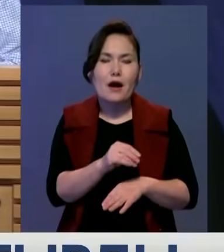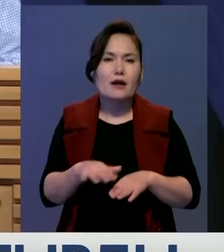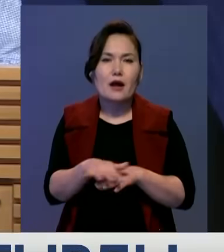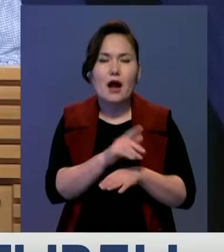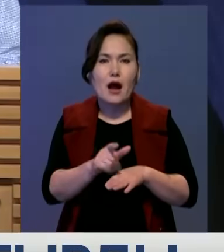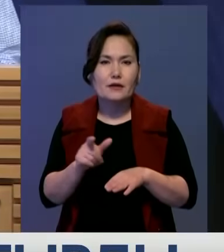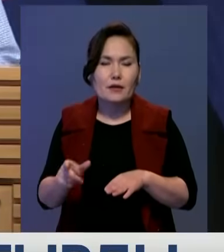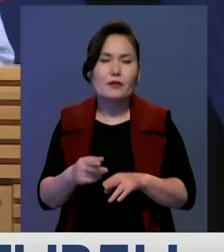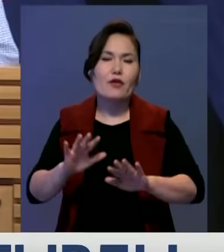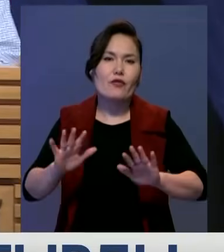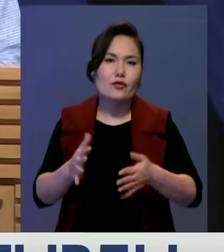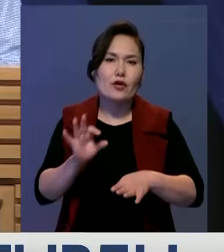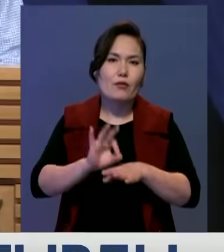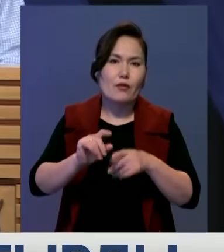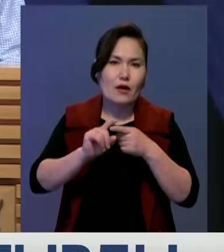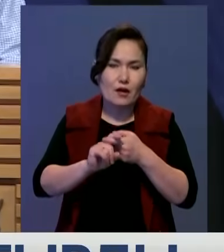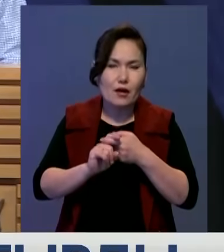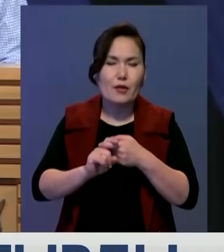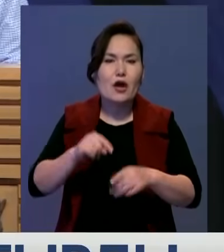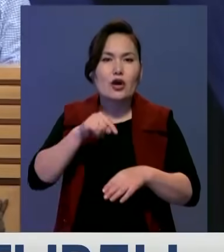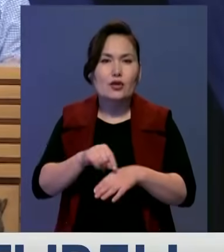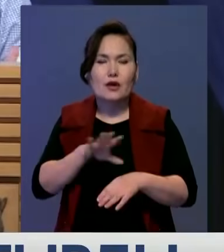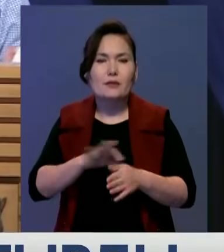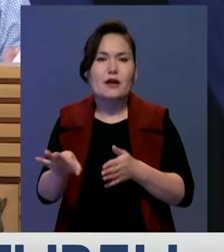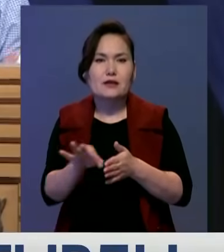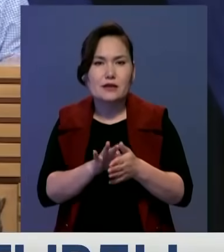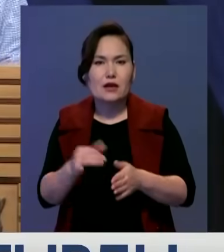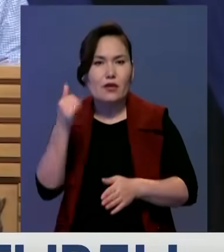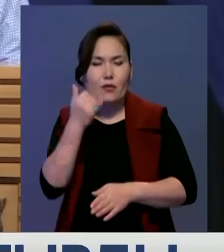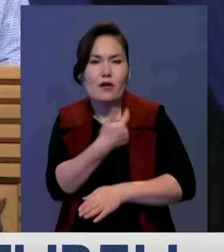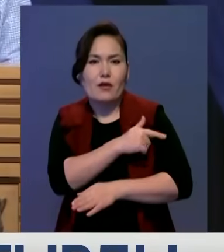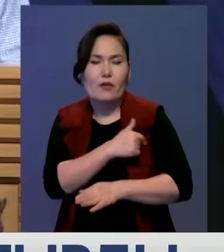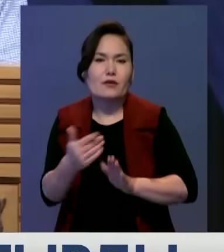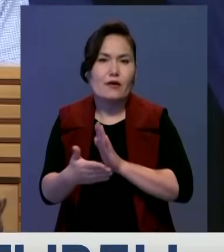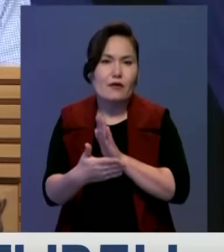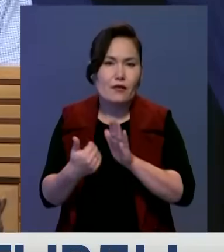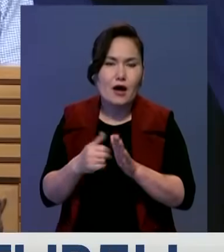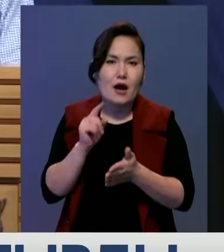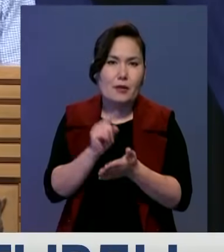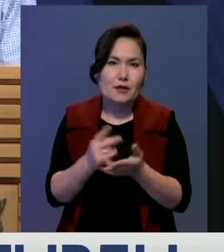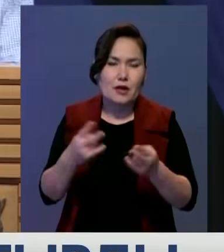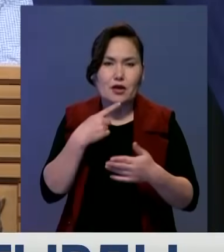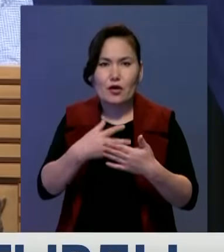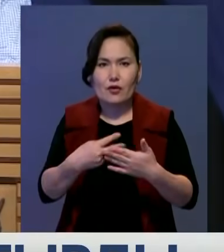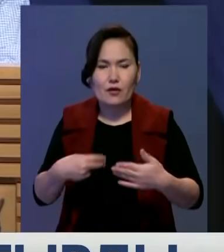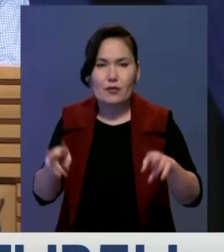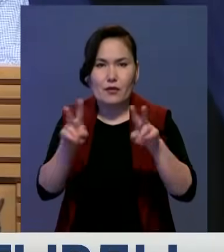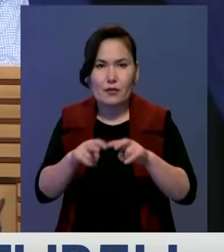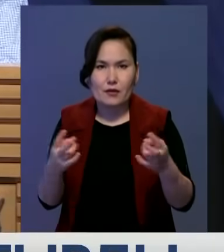денсаулығыңыздан кінәрат шығып, өзіңізді жайсыз сезіне бастасаңыз, тез арада тест тапсырып, нәтижесі белгілі болғанша үйде